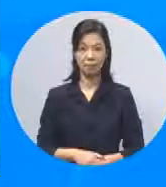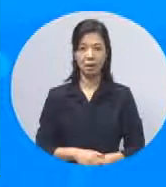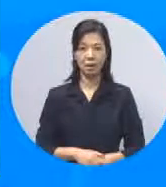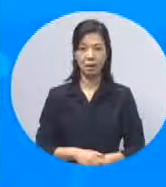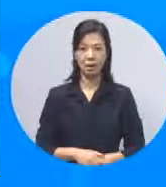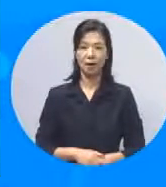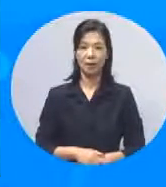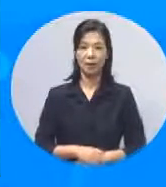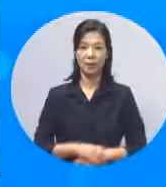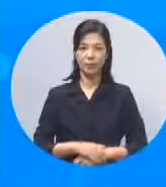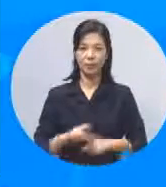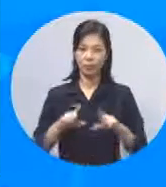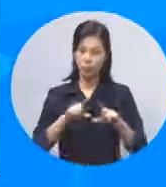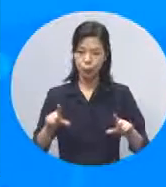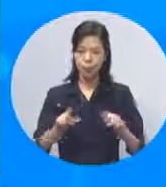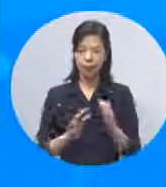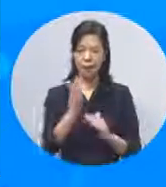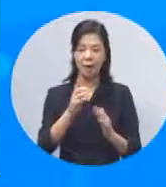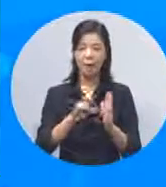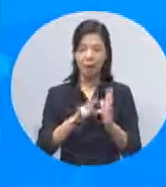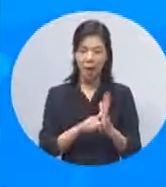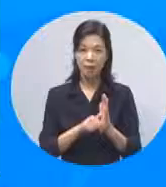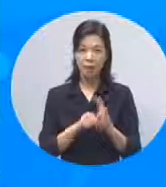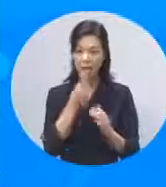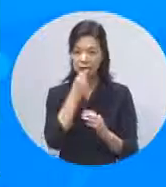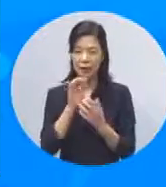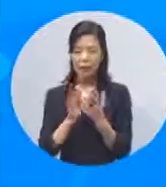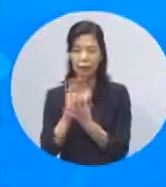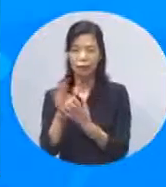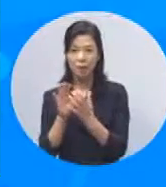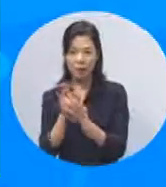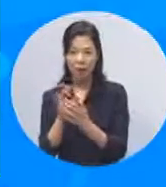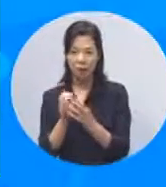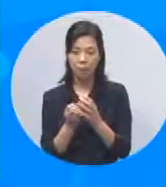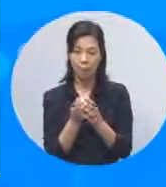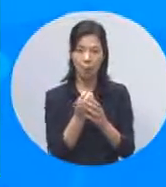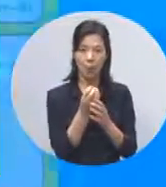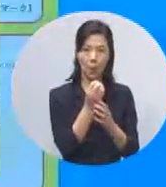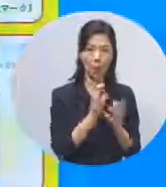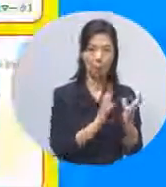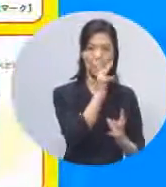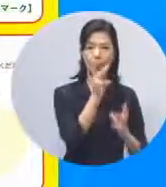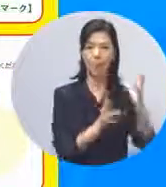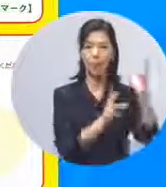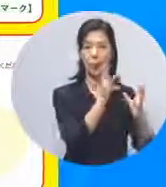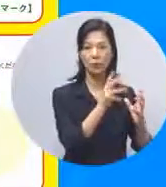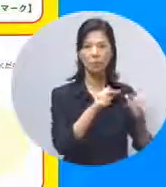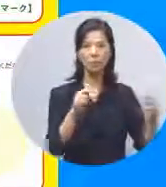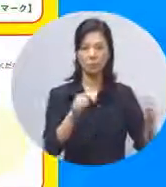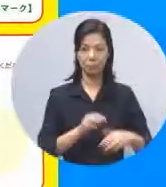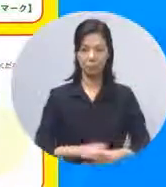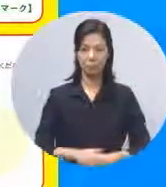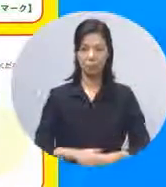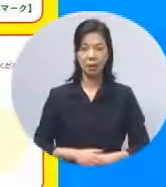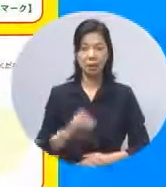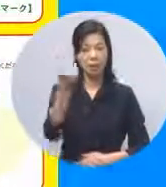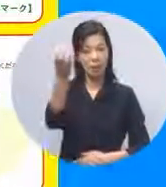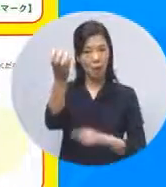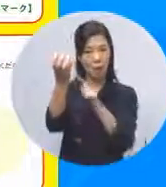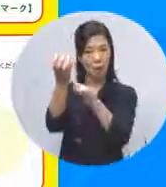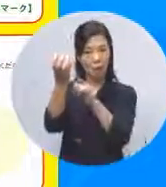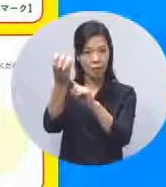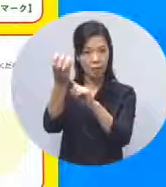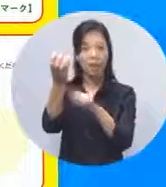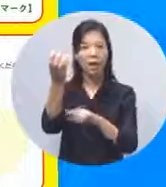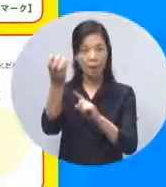のはまず煙が上がり、小さい炎が徐々に大きくなり被害が拡大します。住宅用火災警報器は発